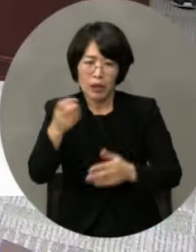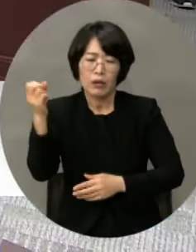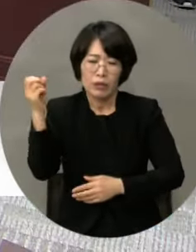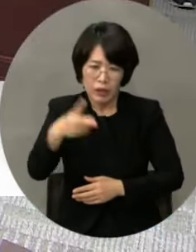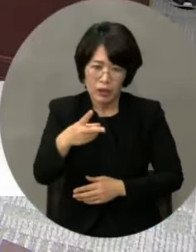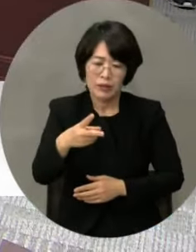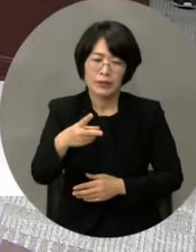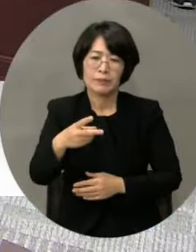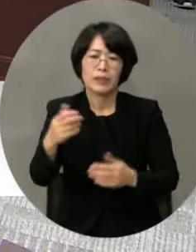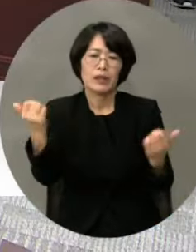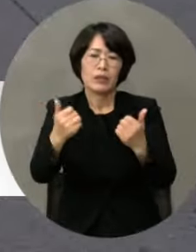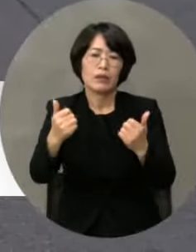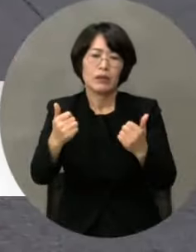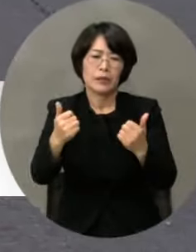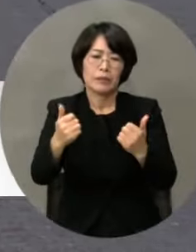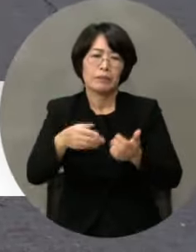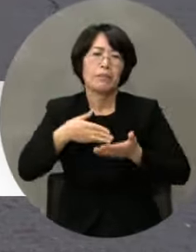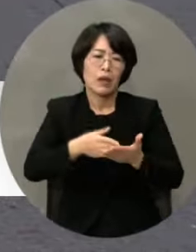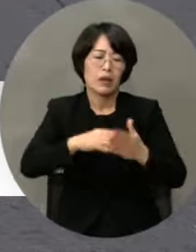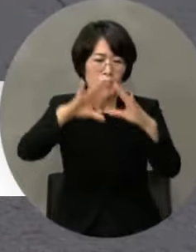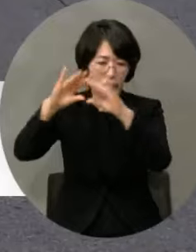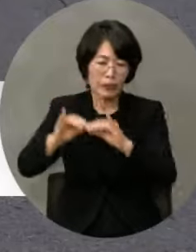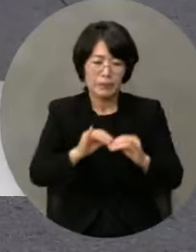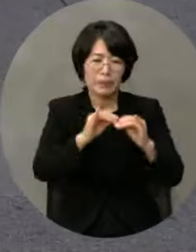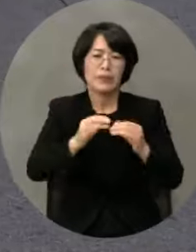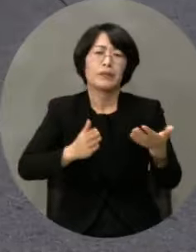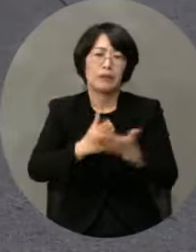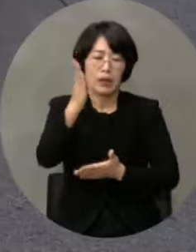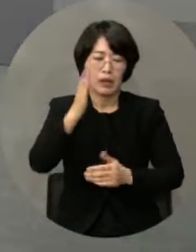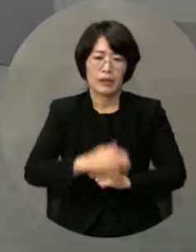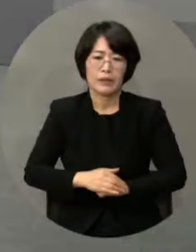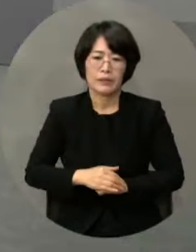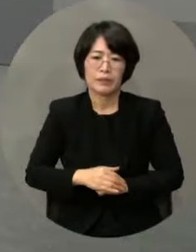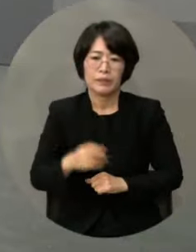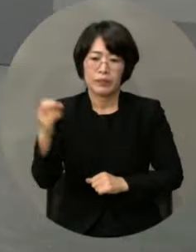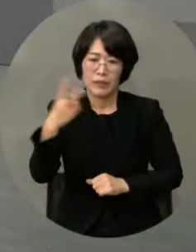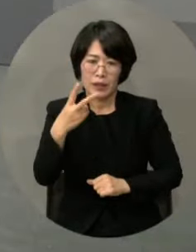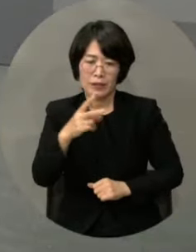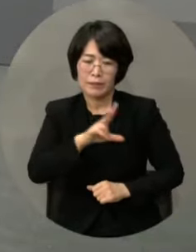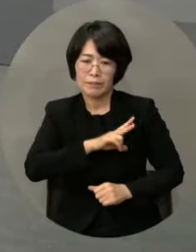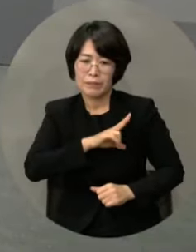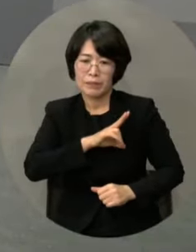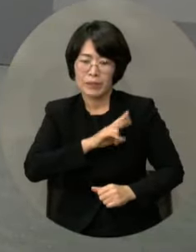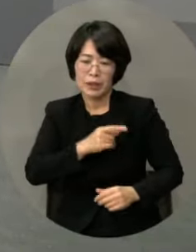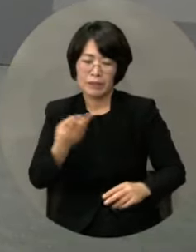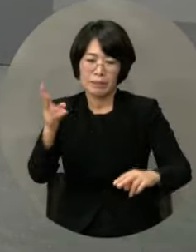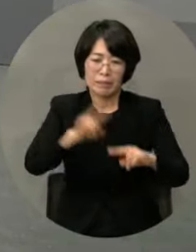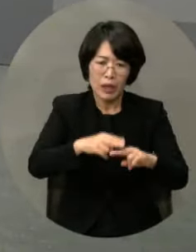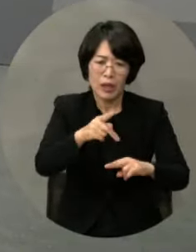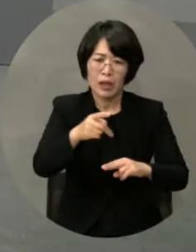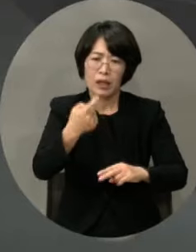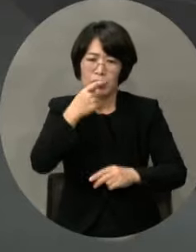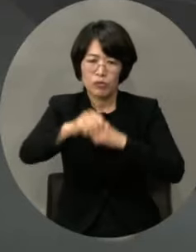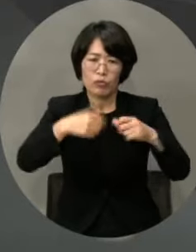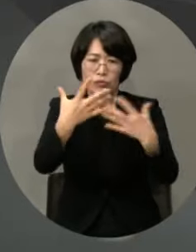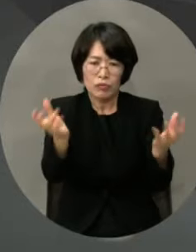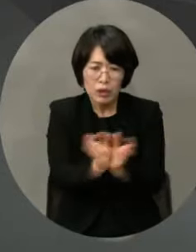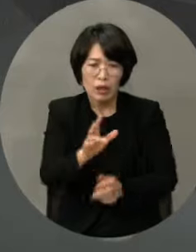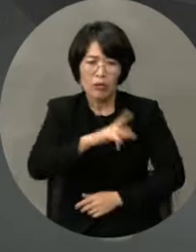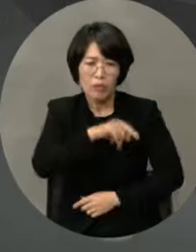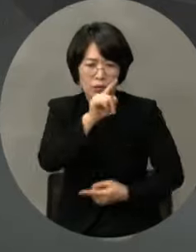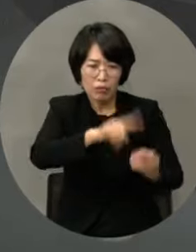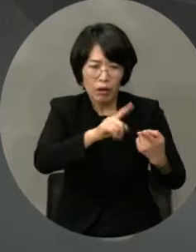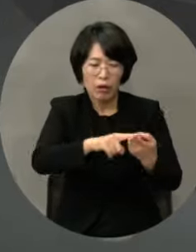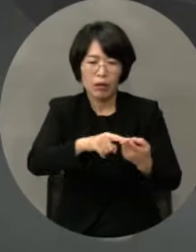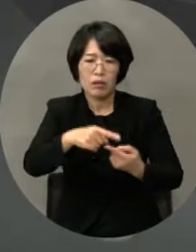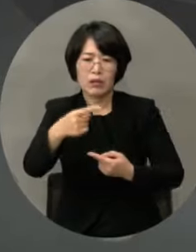시내버스 인수인계 동의안도 시의회를 통과했습니다. 재선을 노리는 민주당 후보는 이러한 일련의 과정에 대해